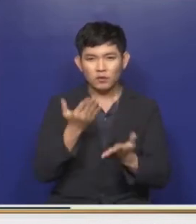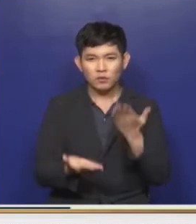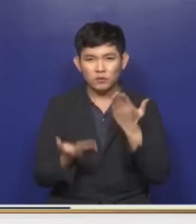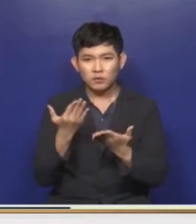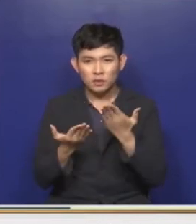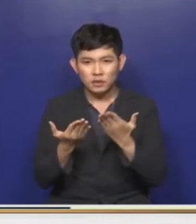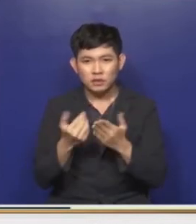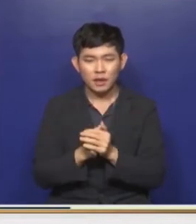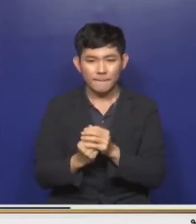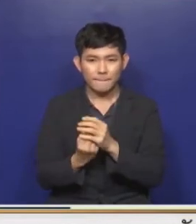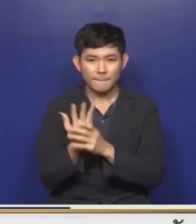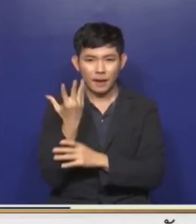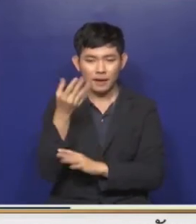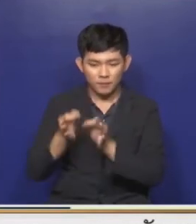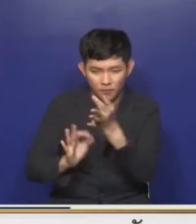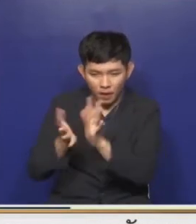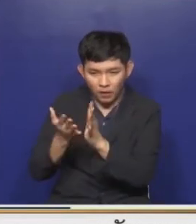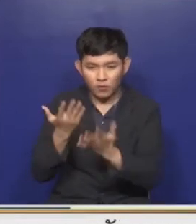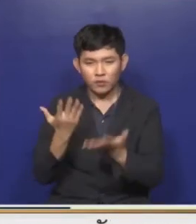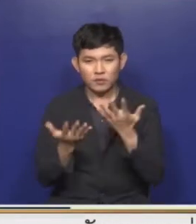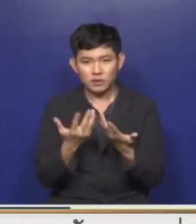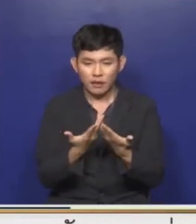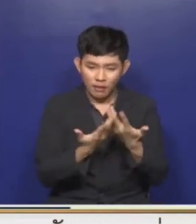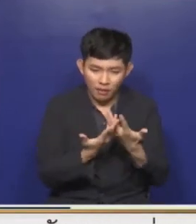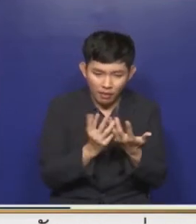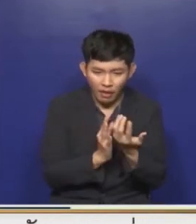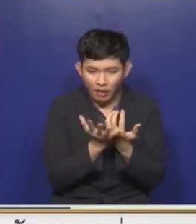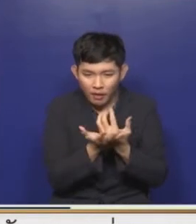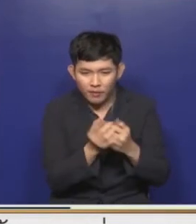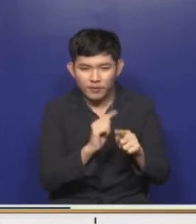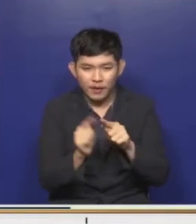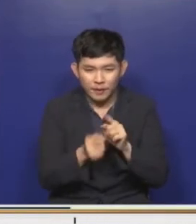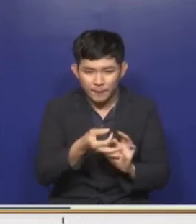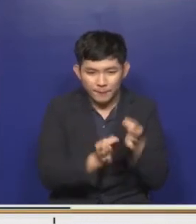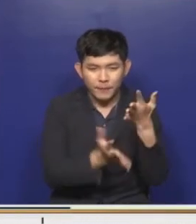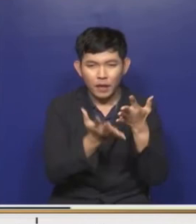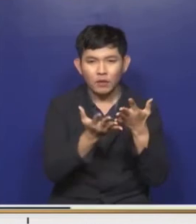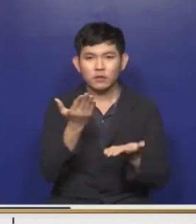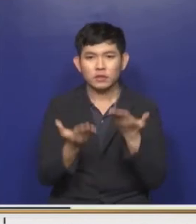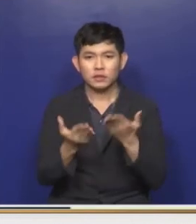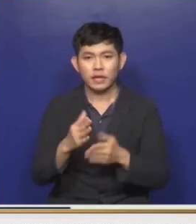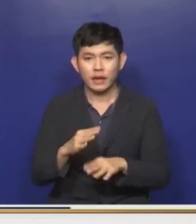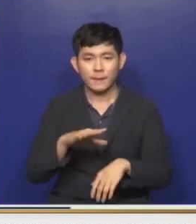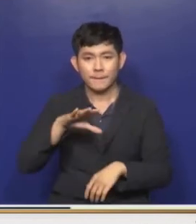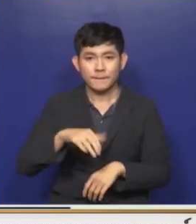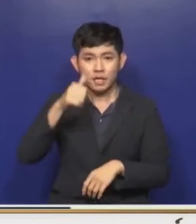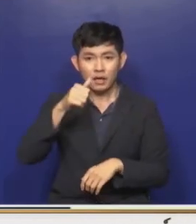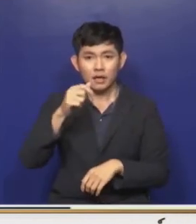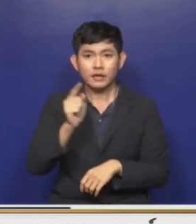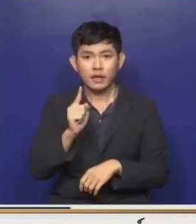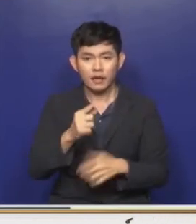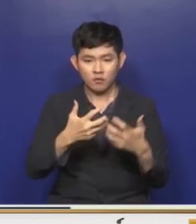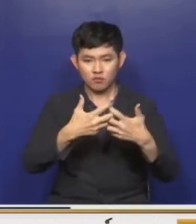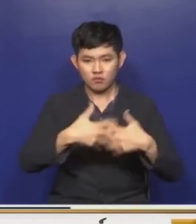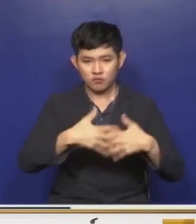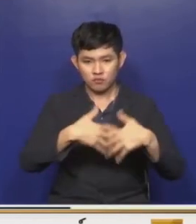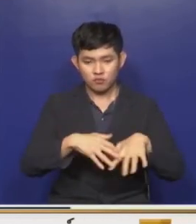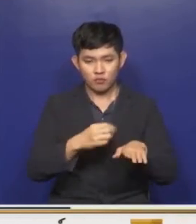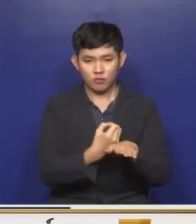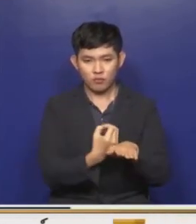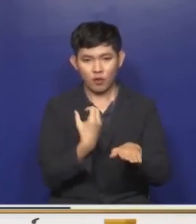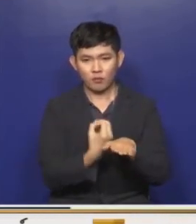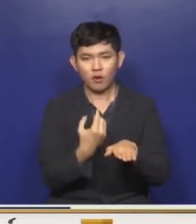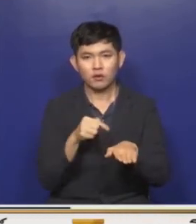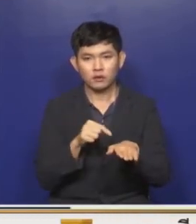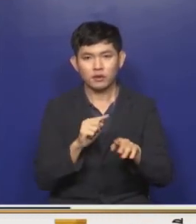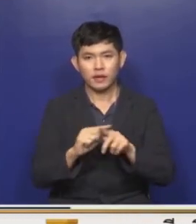เกินการเผาป่า เผาผลผิทการเกศต์ วัดูเหอใช้ทางกเกศต์แล้ในเมืองก็จะเกิดจากเคื่องยต์สัดบภายใ ห Internal Combust